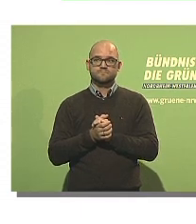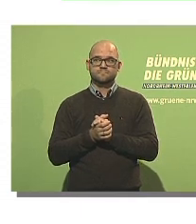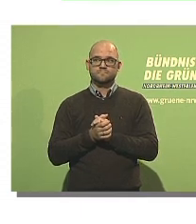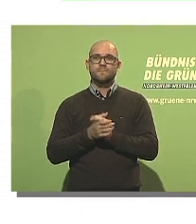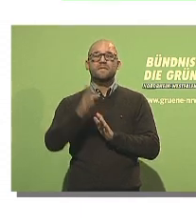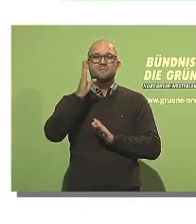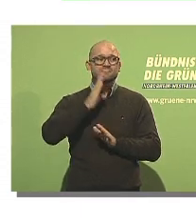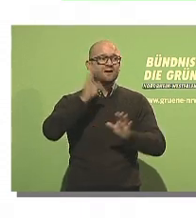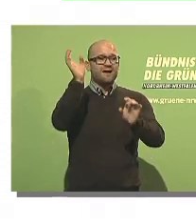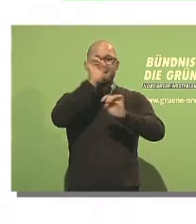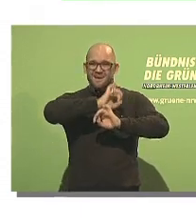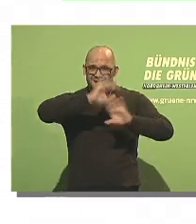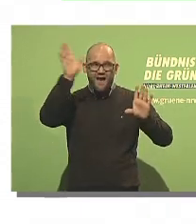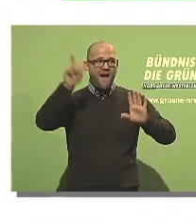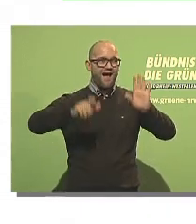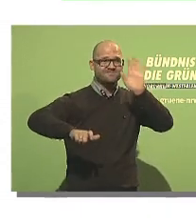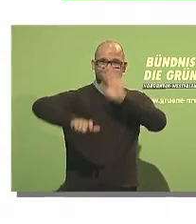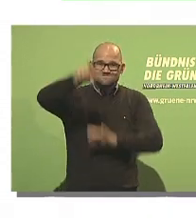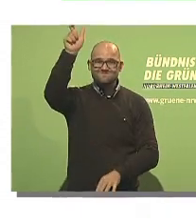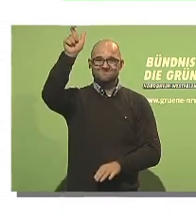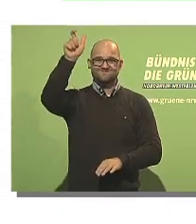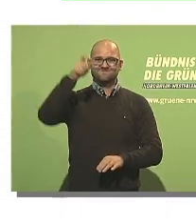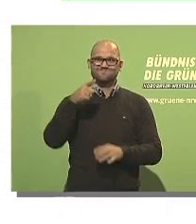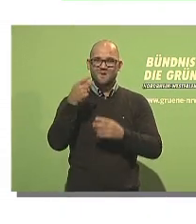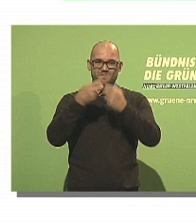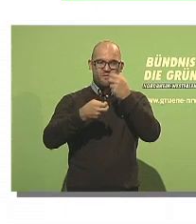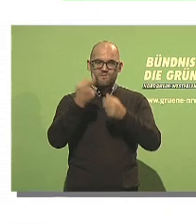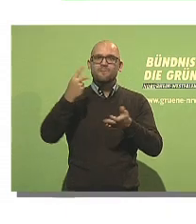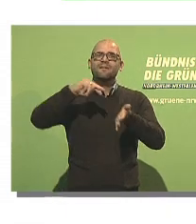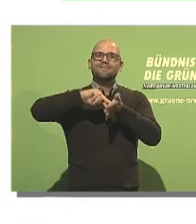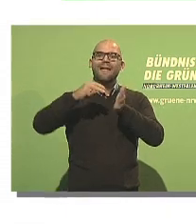deutlich signalisieren, wenn es irgendwo ein technisches Problem bei der Abstimmung gibt.